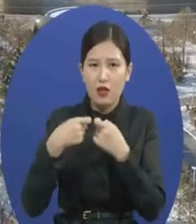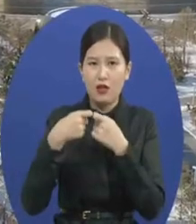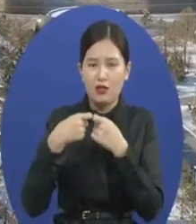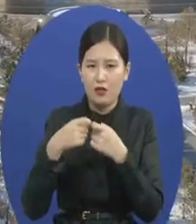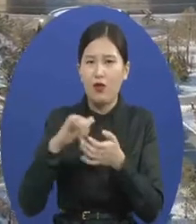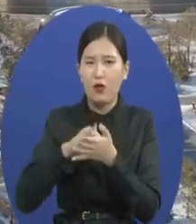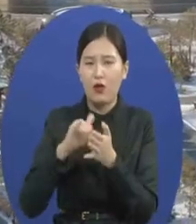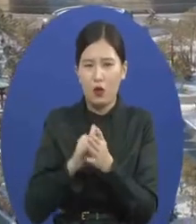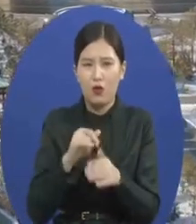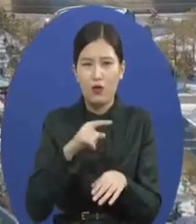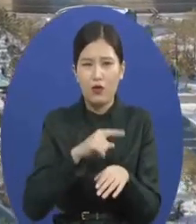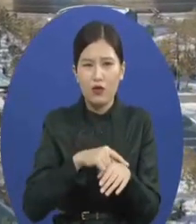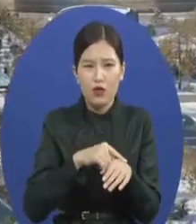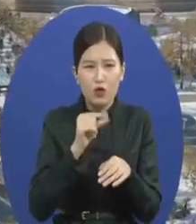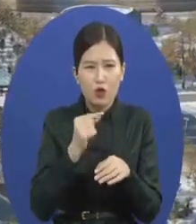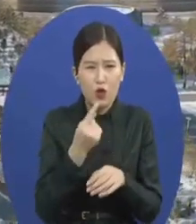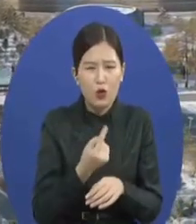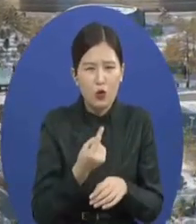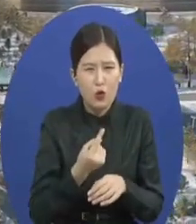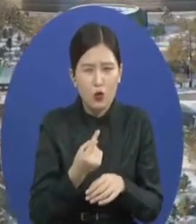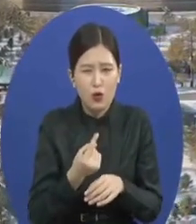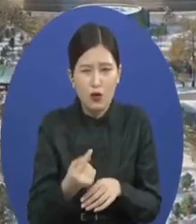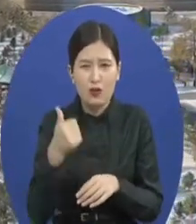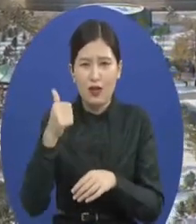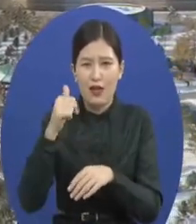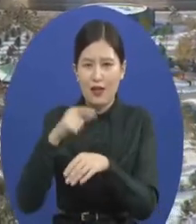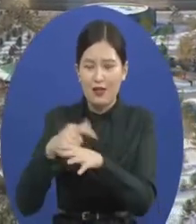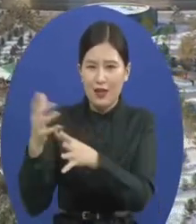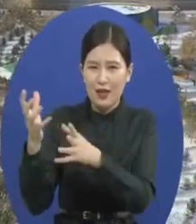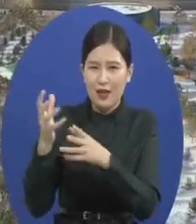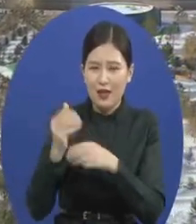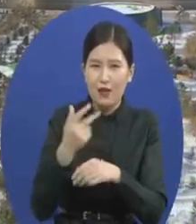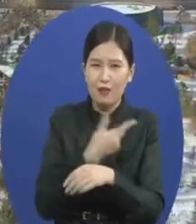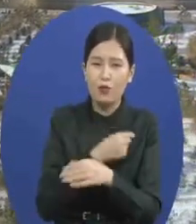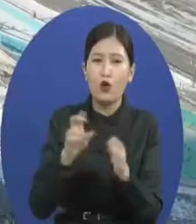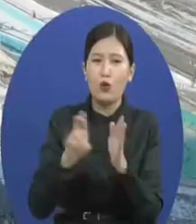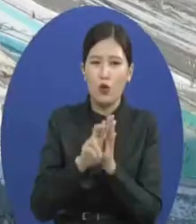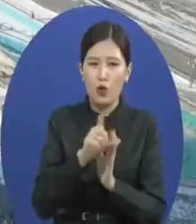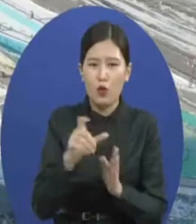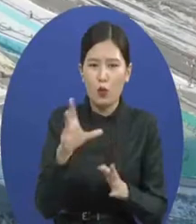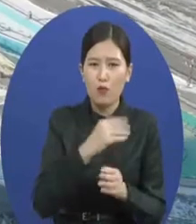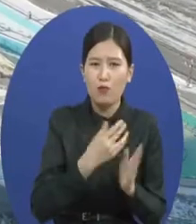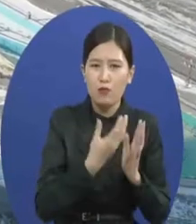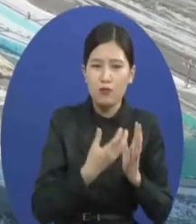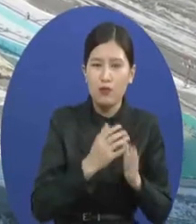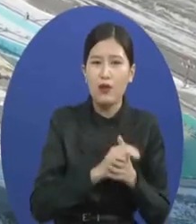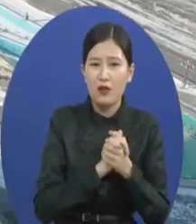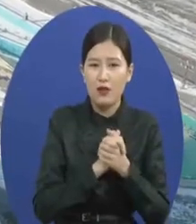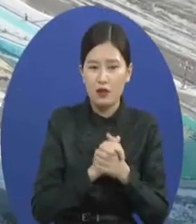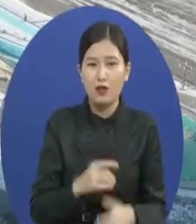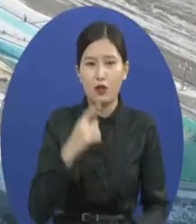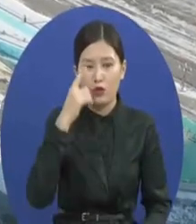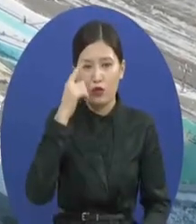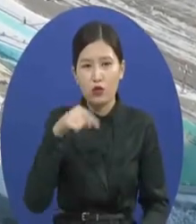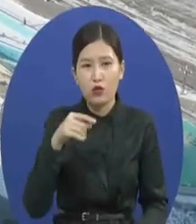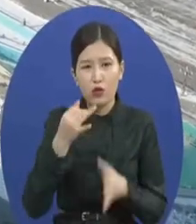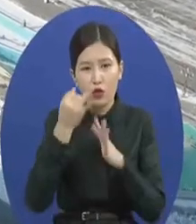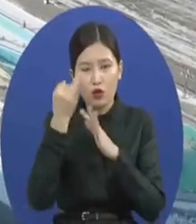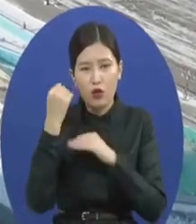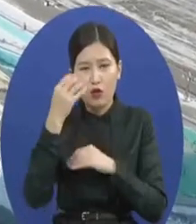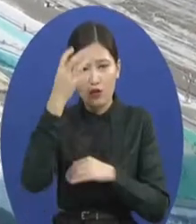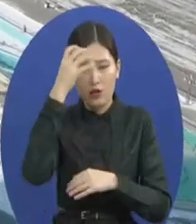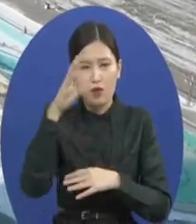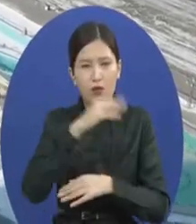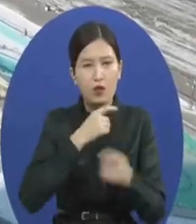байхад сайн цагтай золгоно гэсэн итгэл найдвар олон хүнд өнөөдөр төрж байна. За энэ 7 өнөгт засгийн газар хуралдаж хөл хорионы хязгаарлалтын